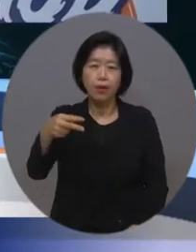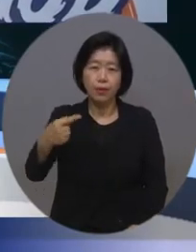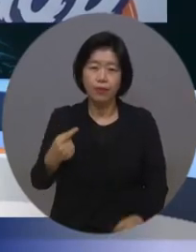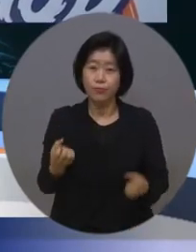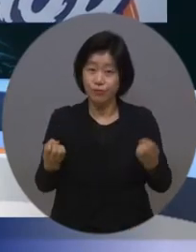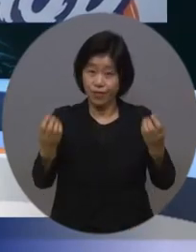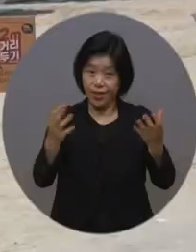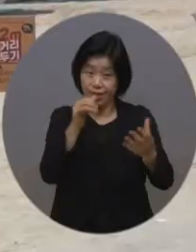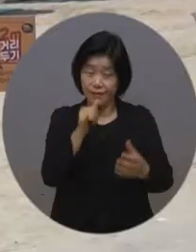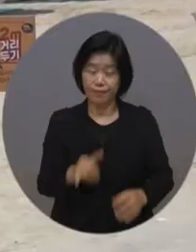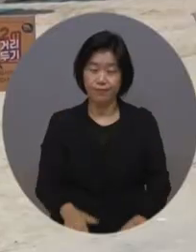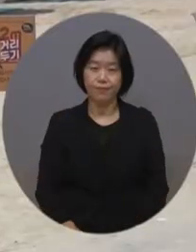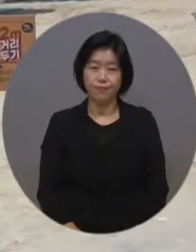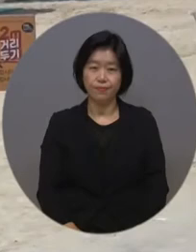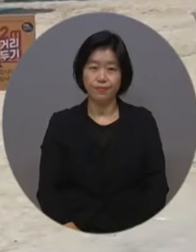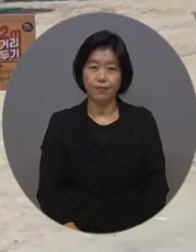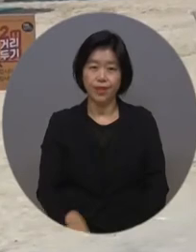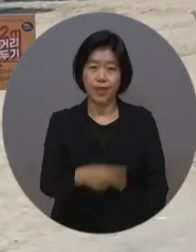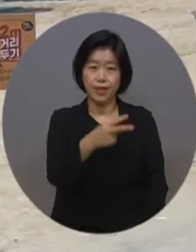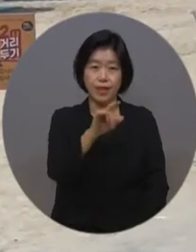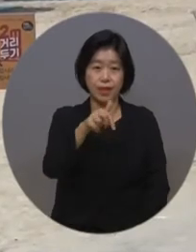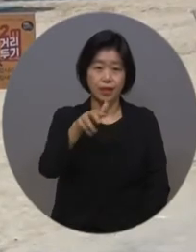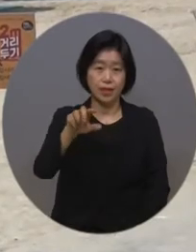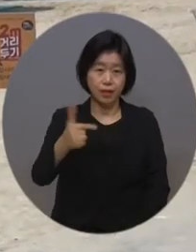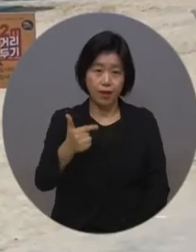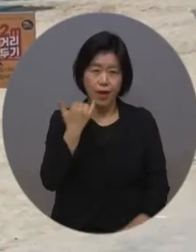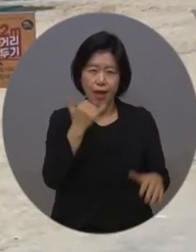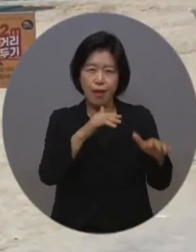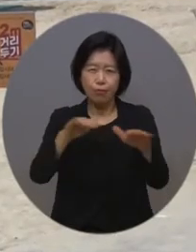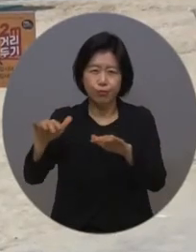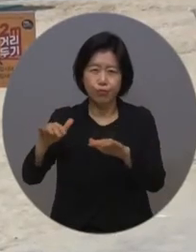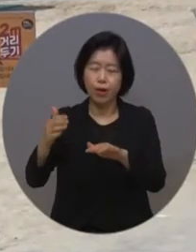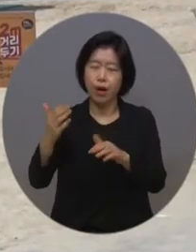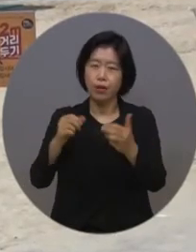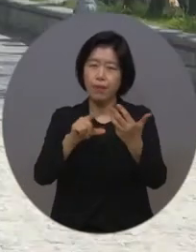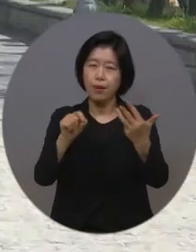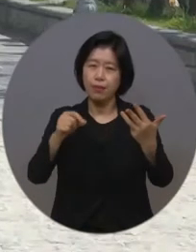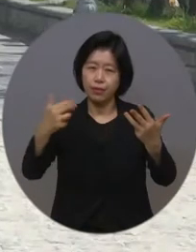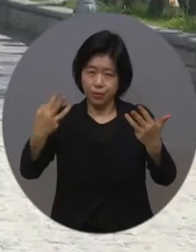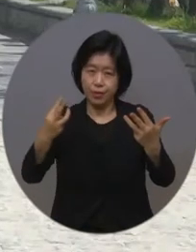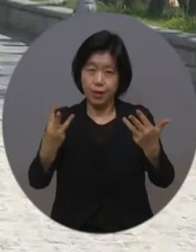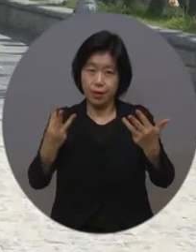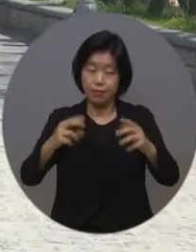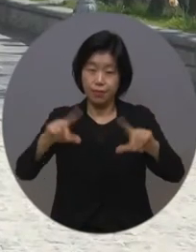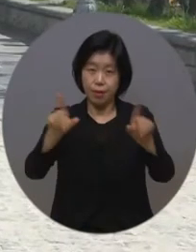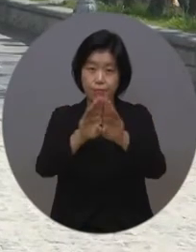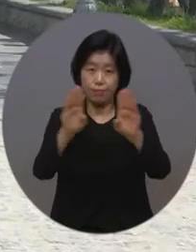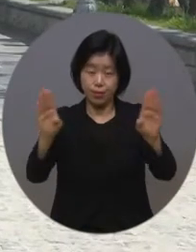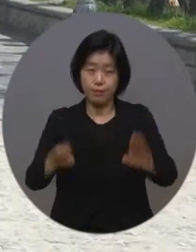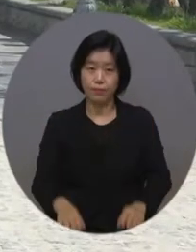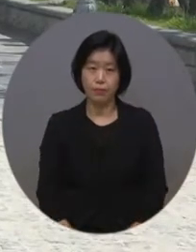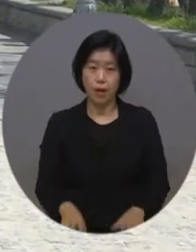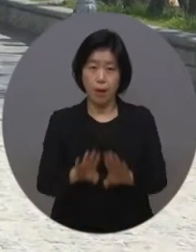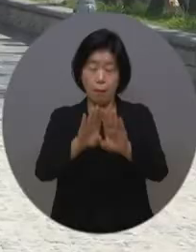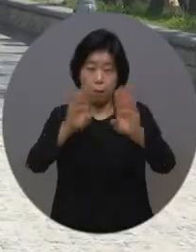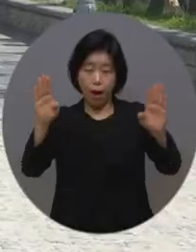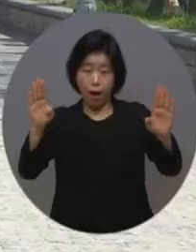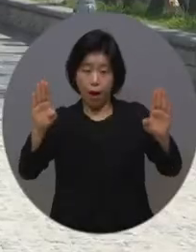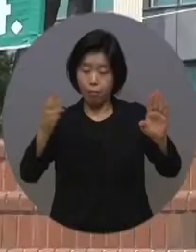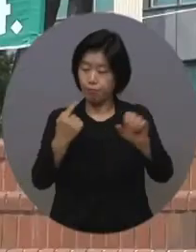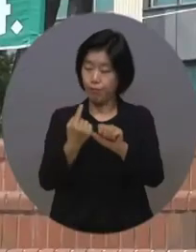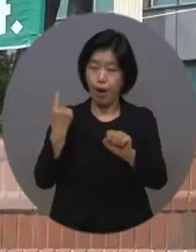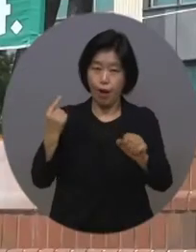기자입니다. 대천해수욕장이 지난 3일 개장하였습니다. 개장과 함께 많은 사람들이 몰리던 때와